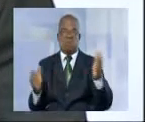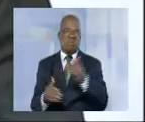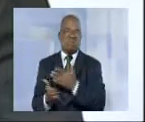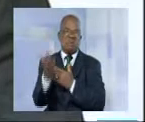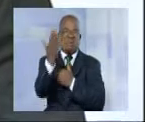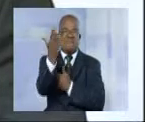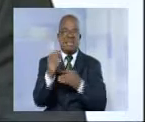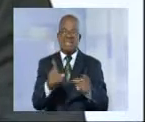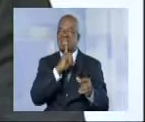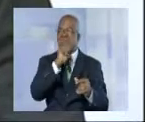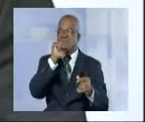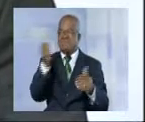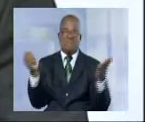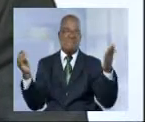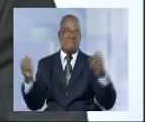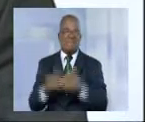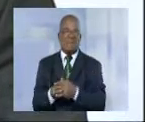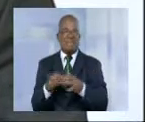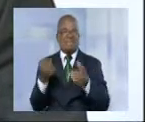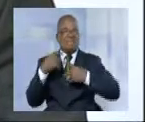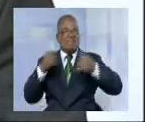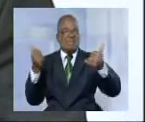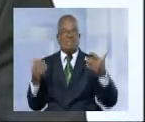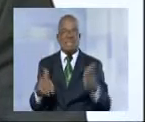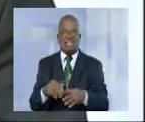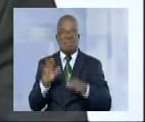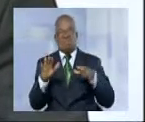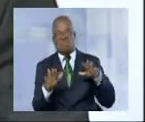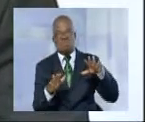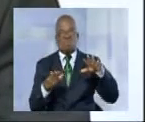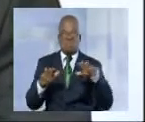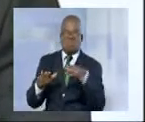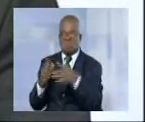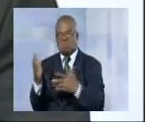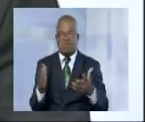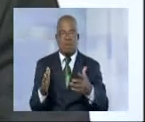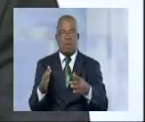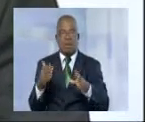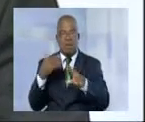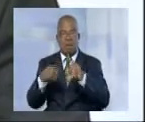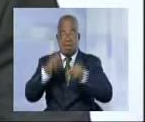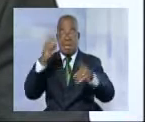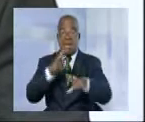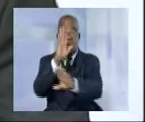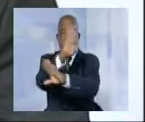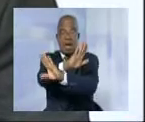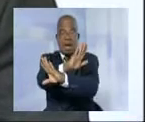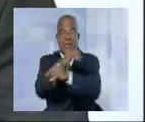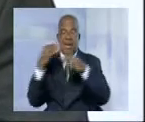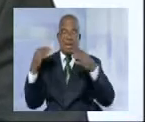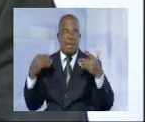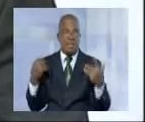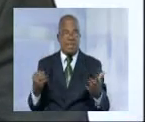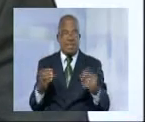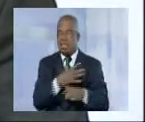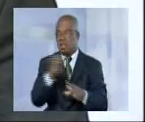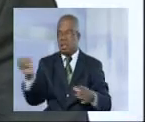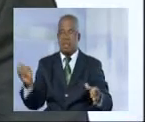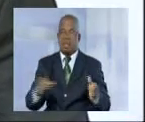plus engagés dans l'après-midi, avec un taux de participation moins élevé qu'aux élections